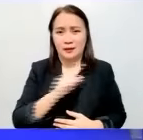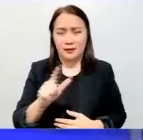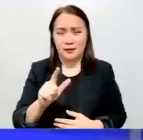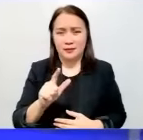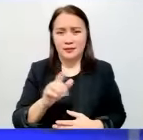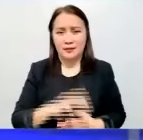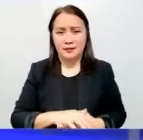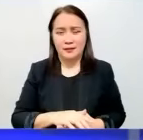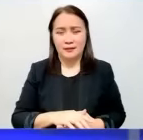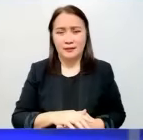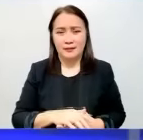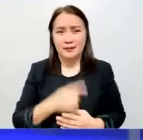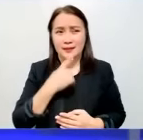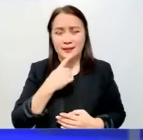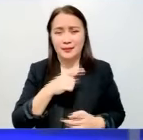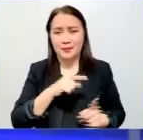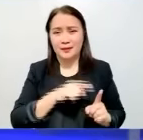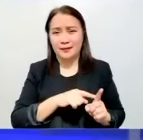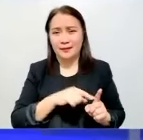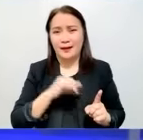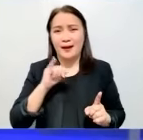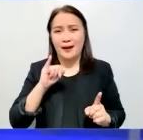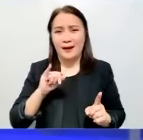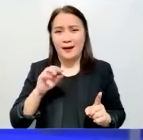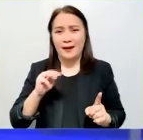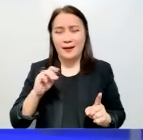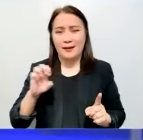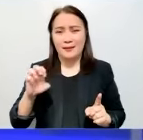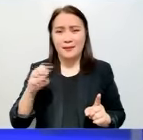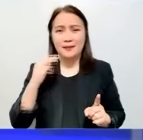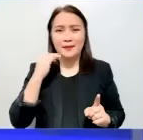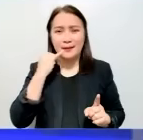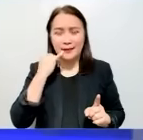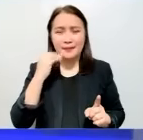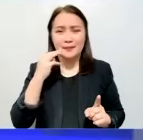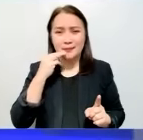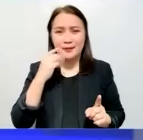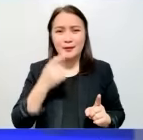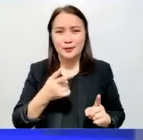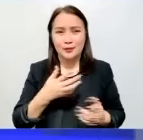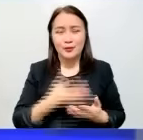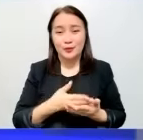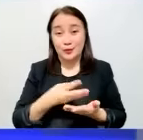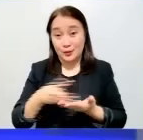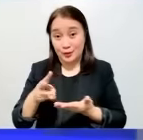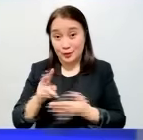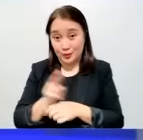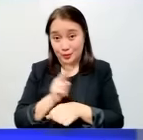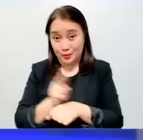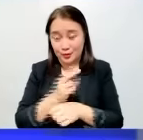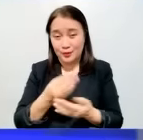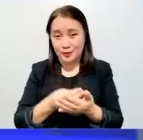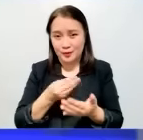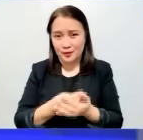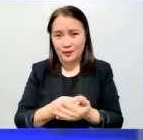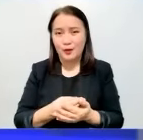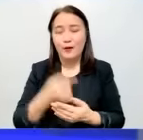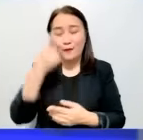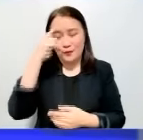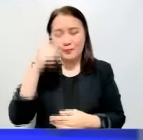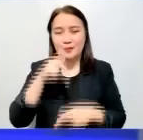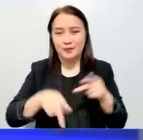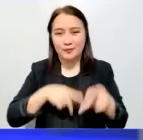Senadora Amy Marcos na balak daw gastusin ang pondo nito para sa People's Initiative. Nasa frontline ng balitang yan si